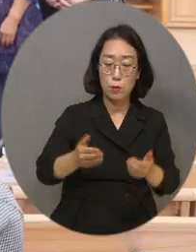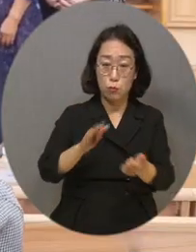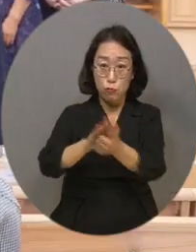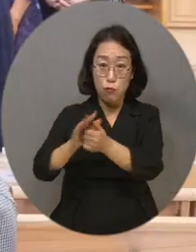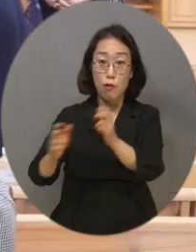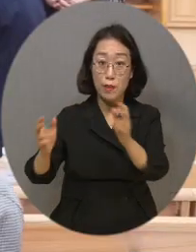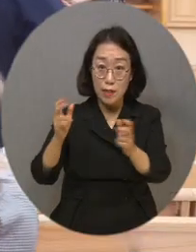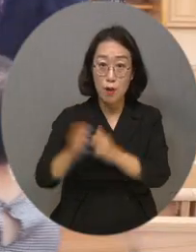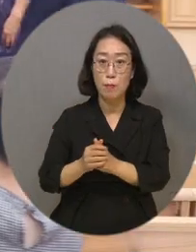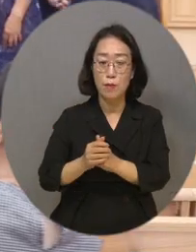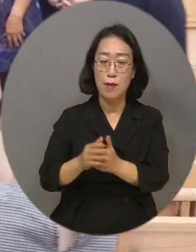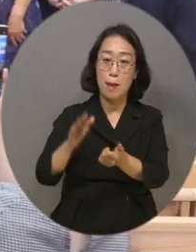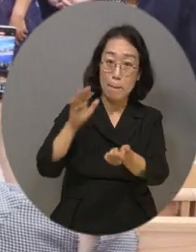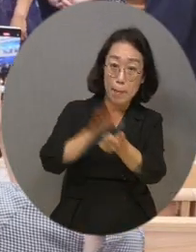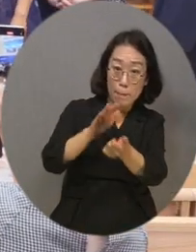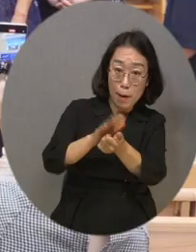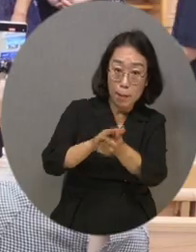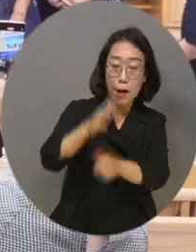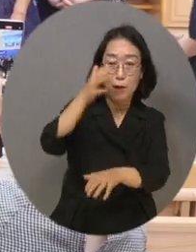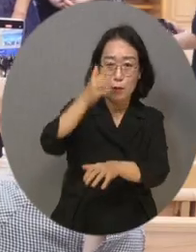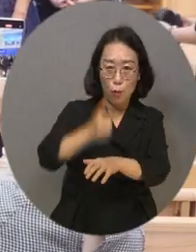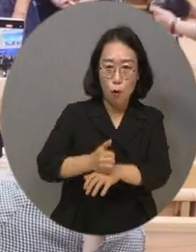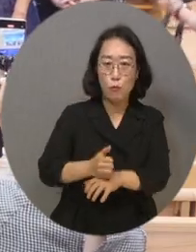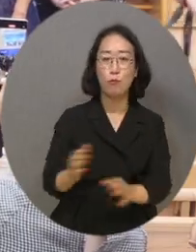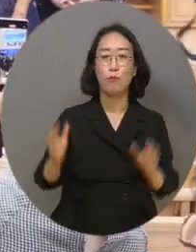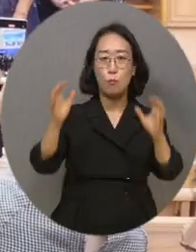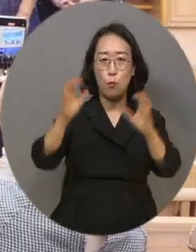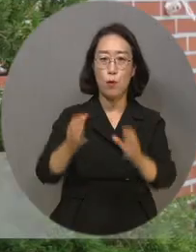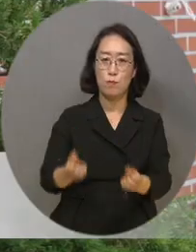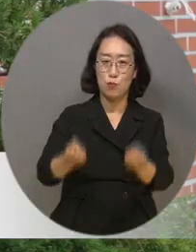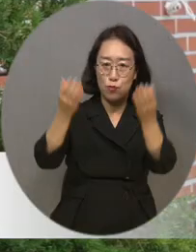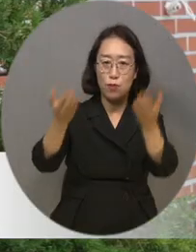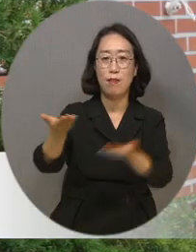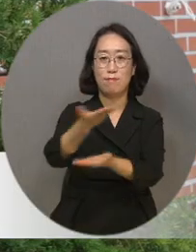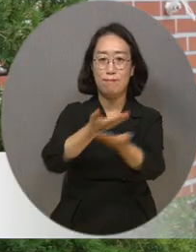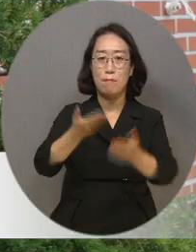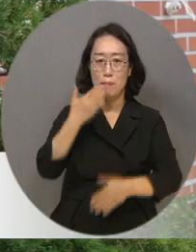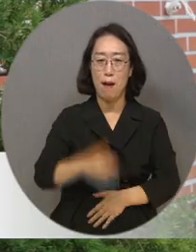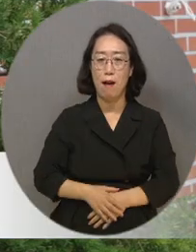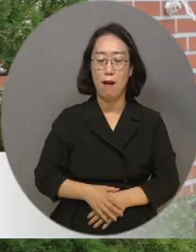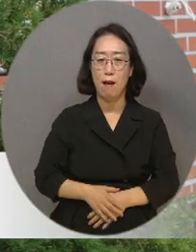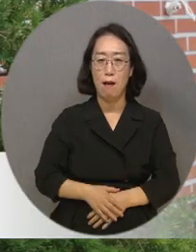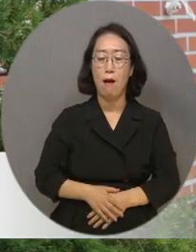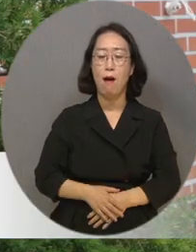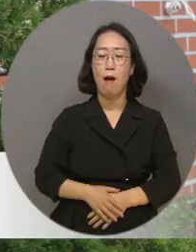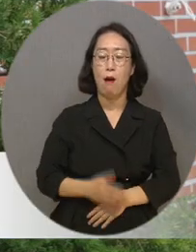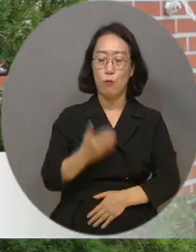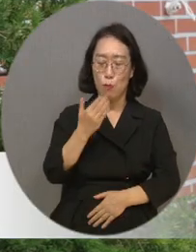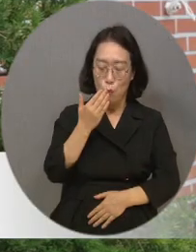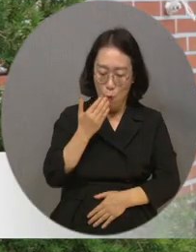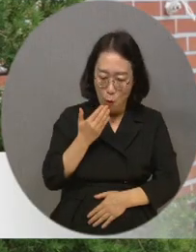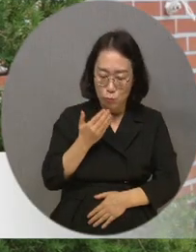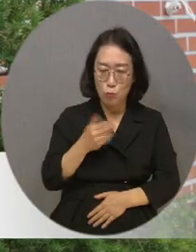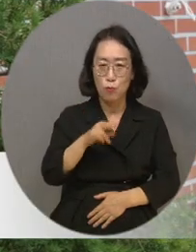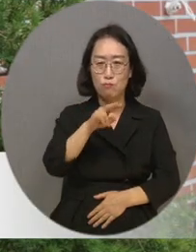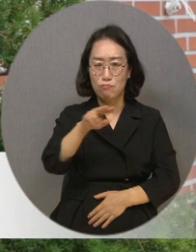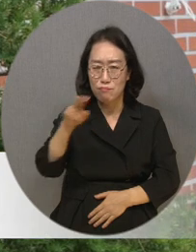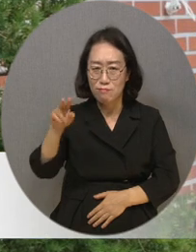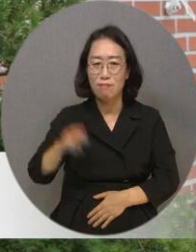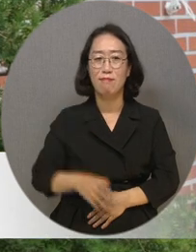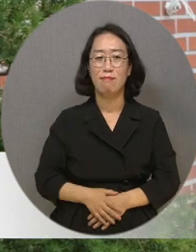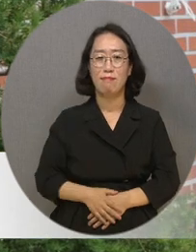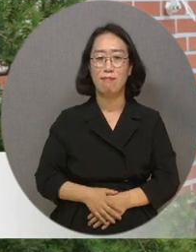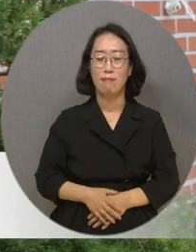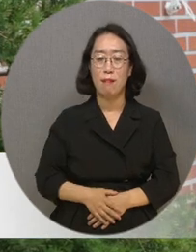후원기업들의 적극적인 참여 덕분에 가능했던 행사입니다. 저절로 고개가 좀 숙여지고 그리고 겸손해지고 평소에